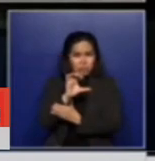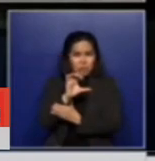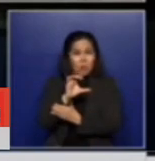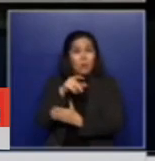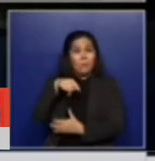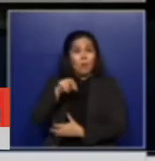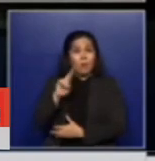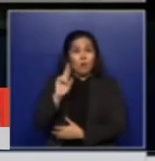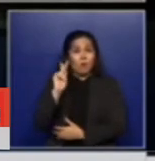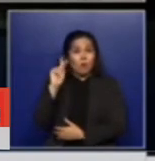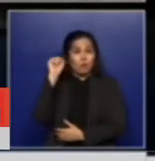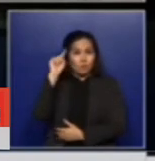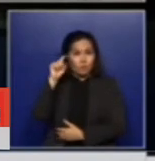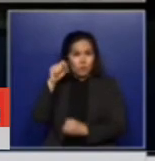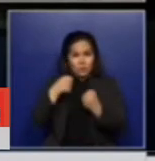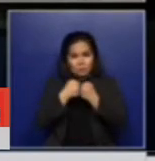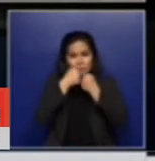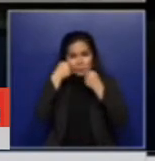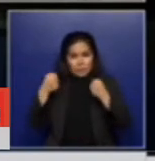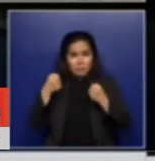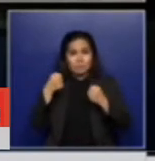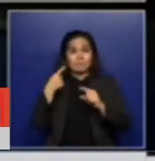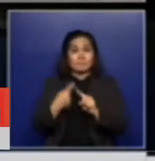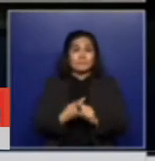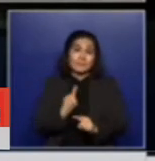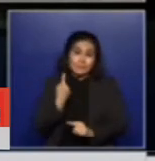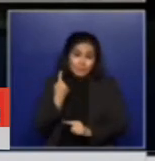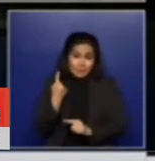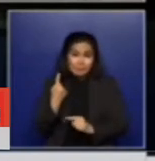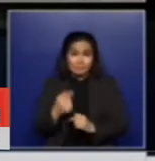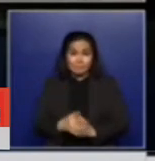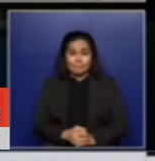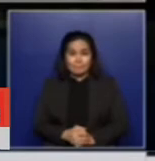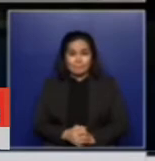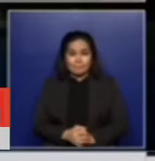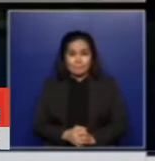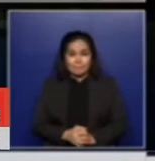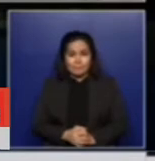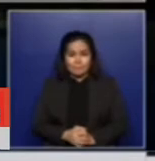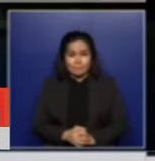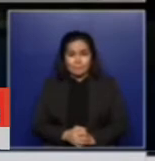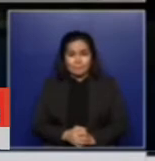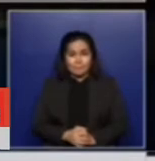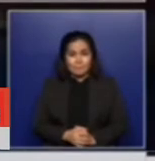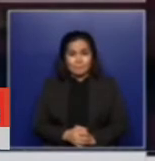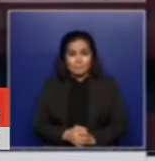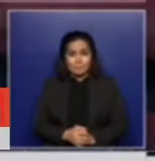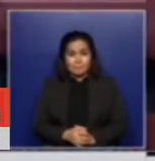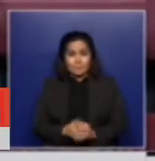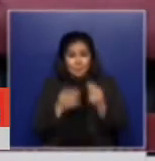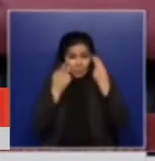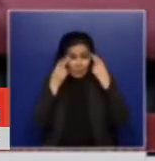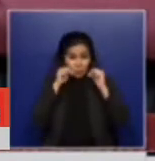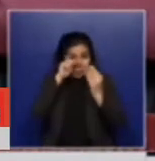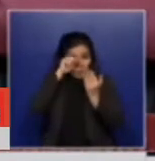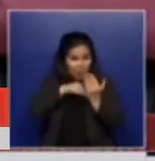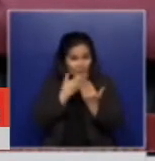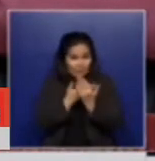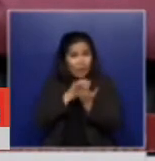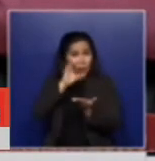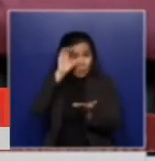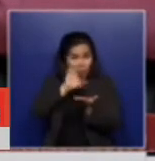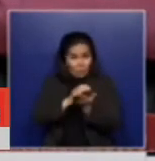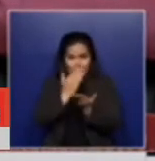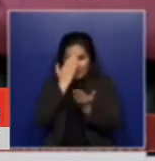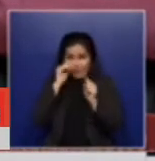การณ์ฉุกเฉินเนี่ยออกไปอีก1เดือนผมไม่ทราบว่าท่านนายกเนี่ยท่านได้อ่านงบประมาณสังเขปหน้าหนึ่งตามที่ผม